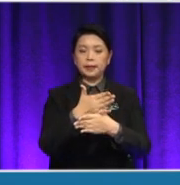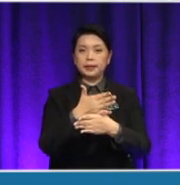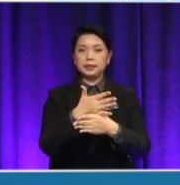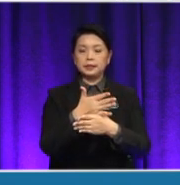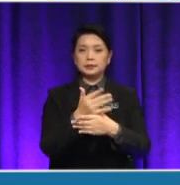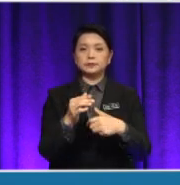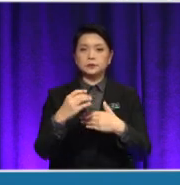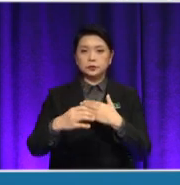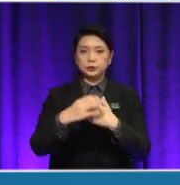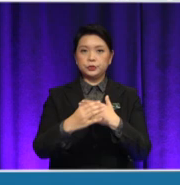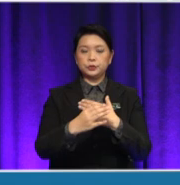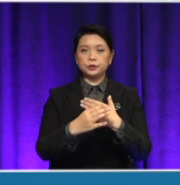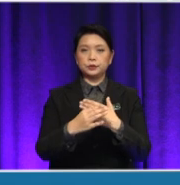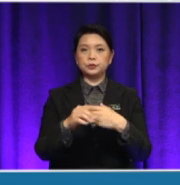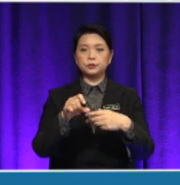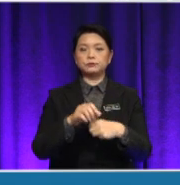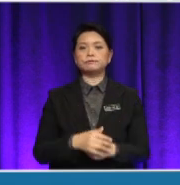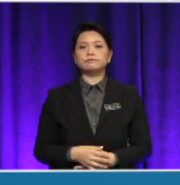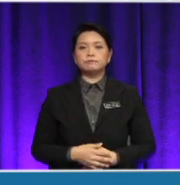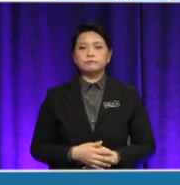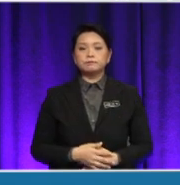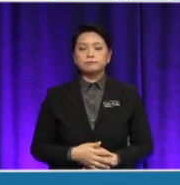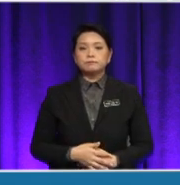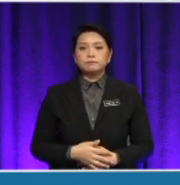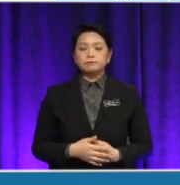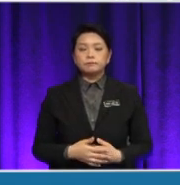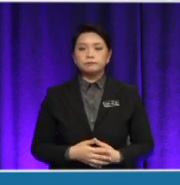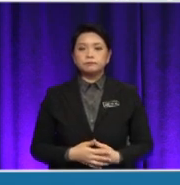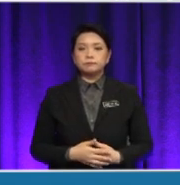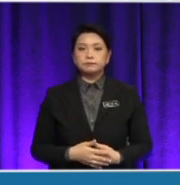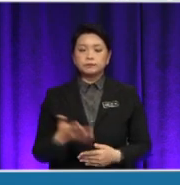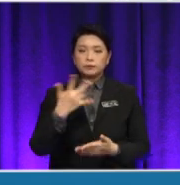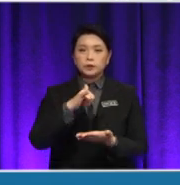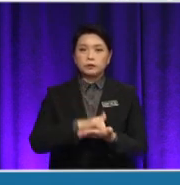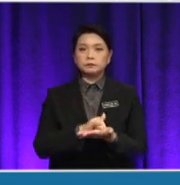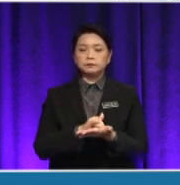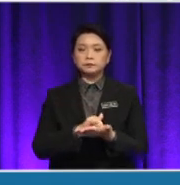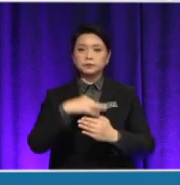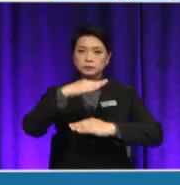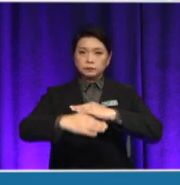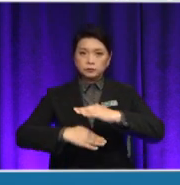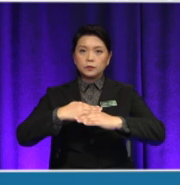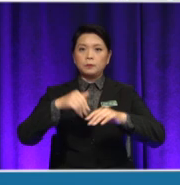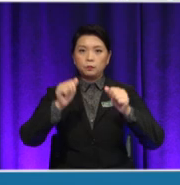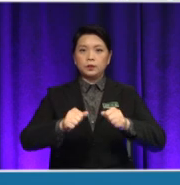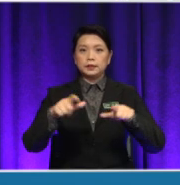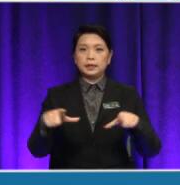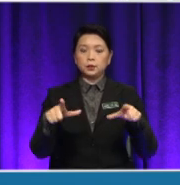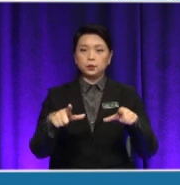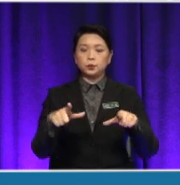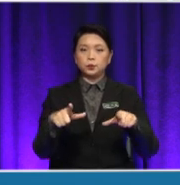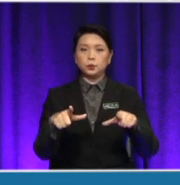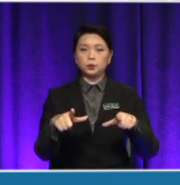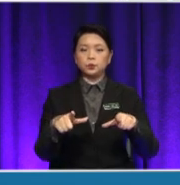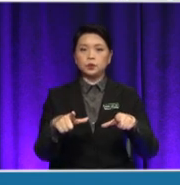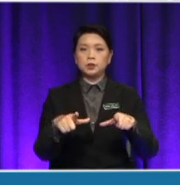bengkak, tak nak menjadi lebih parah lagi. Kemudian balutan boleh dilakukan ke atas pek ais